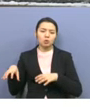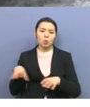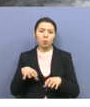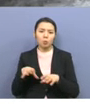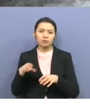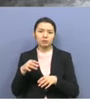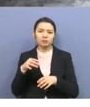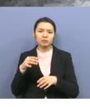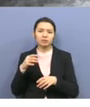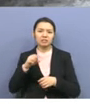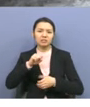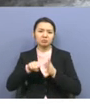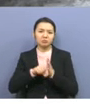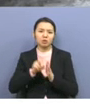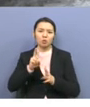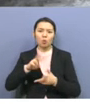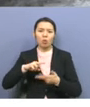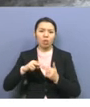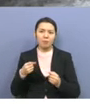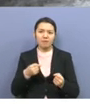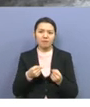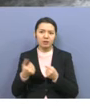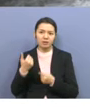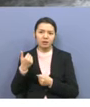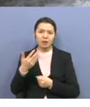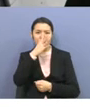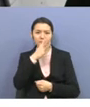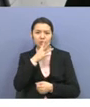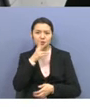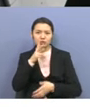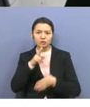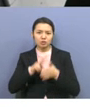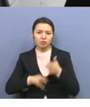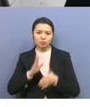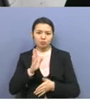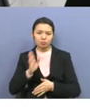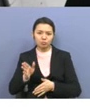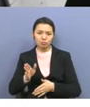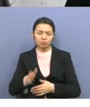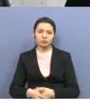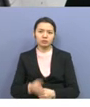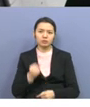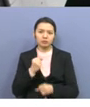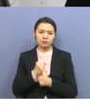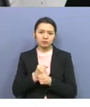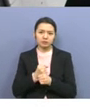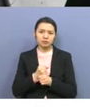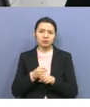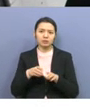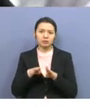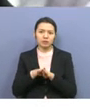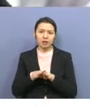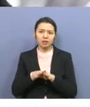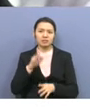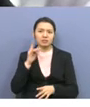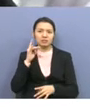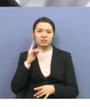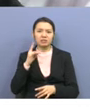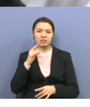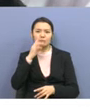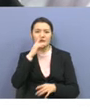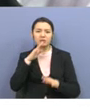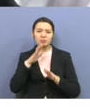көрінеді. Қысқы дөңгелекті ауыстырмаған автокөлік жүргізушілеріне 5 айлық есептік көрсеткіш көлемінде айыппұл салу қарастырылған. Сонымен қатар белгіленбеген жерден